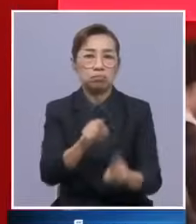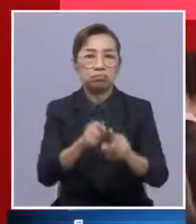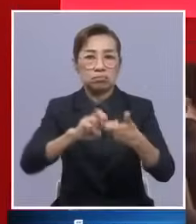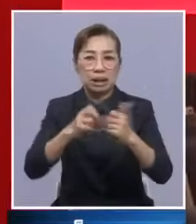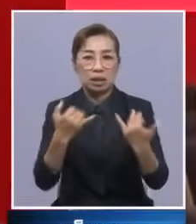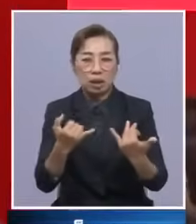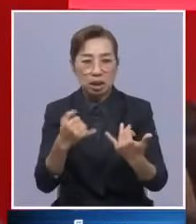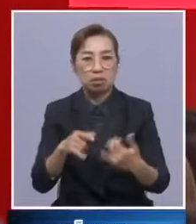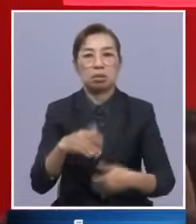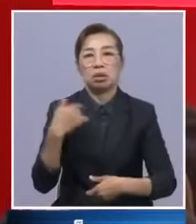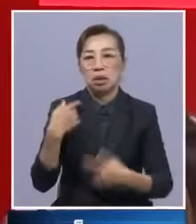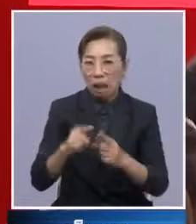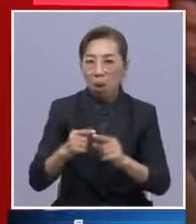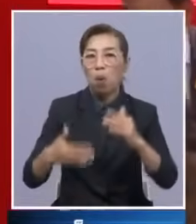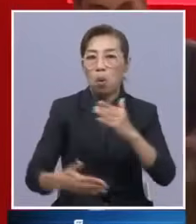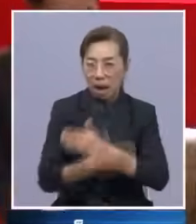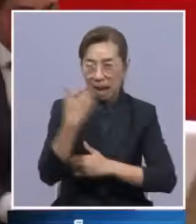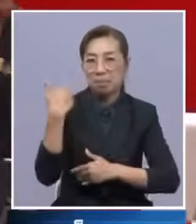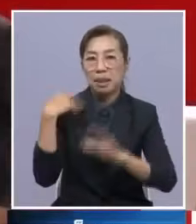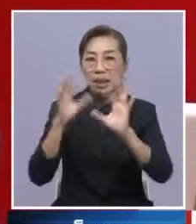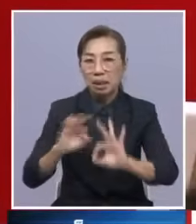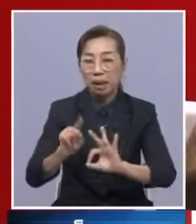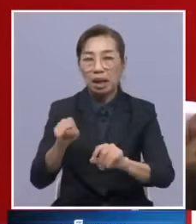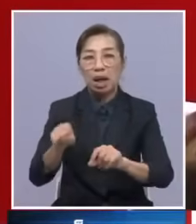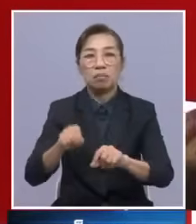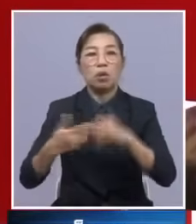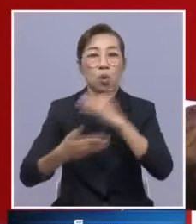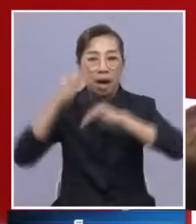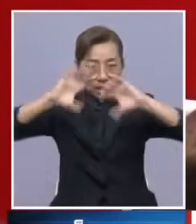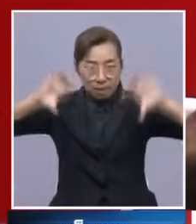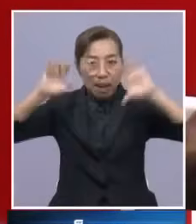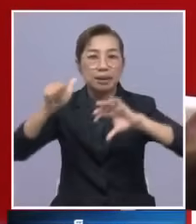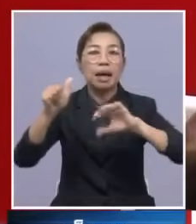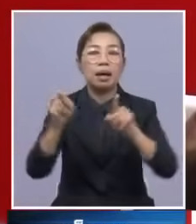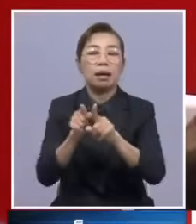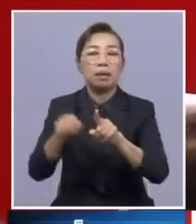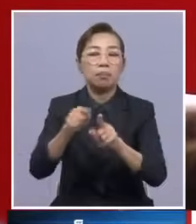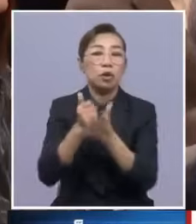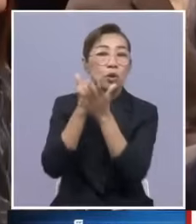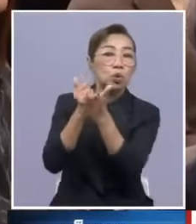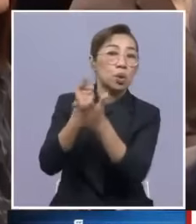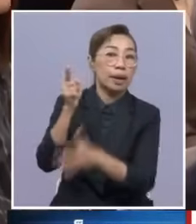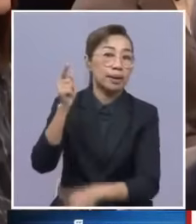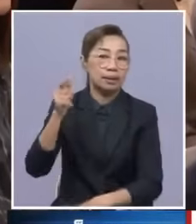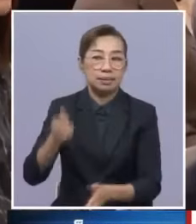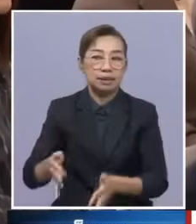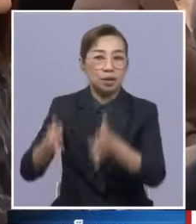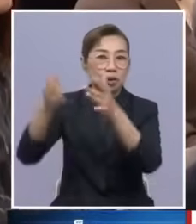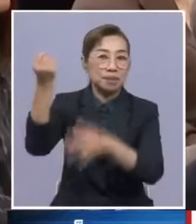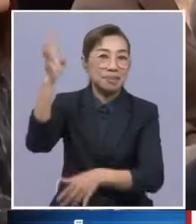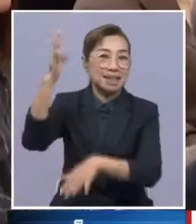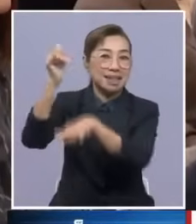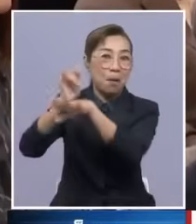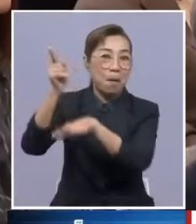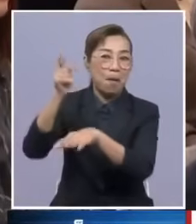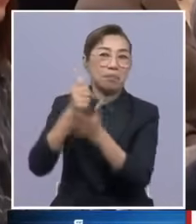บบนี้มันก็ยังมีโอกาสนะฮะโอกาสสำคัญคือคุณจะได้เป็นรัฐบาลนอกจากจะเอื้อให้กับคนชั้น14ไม่มากก็น้อยแล้วยังได้เปรียบในการผ